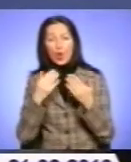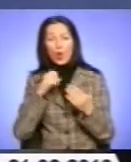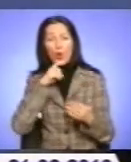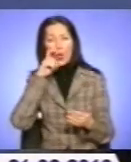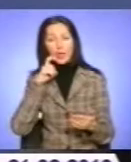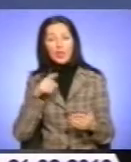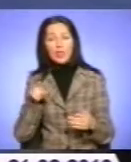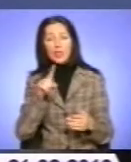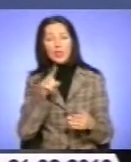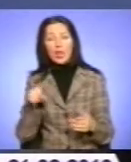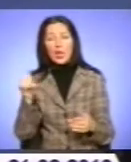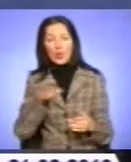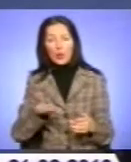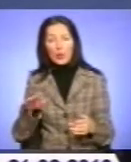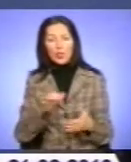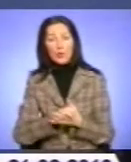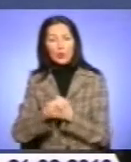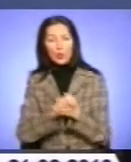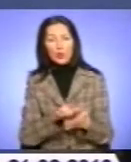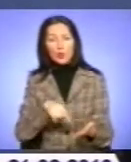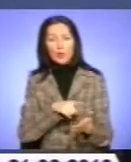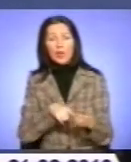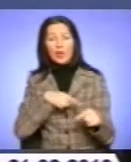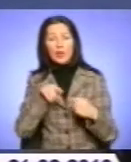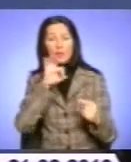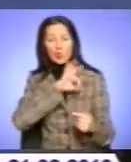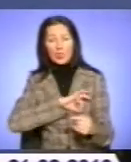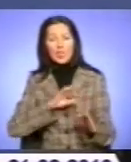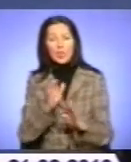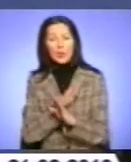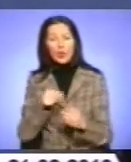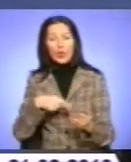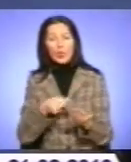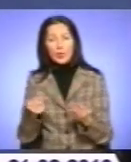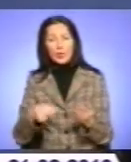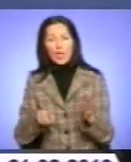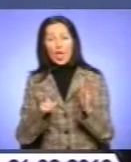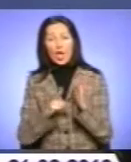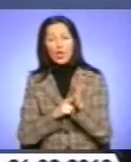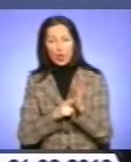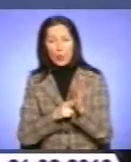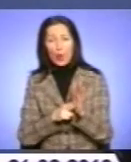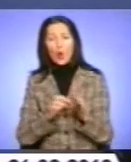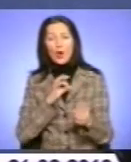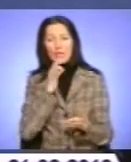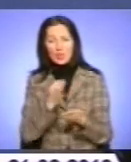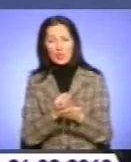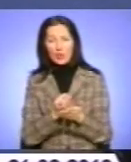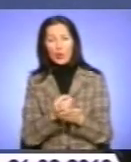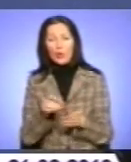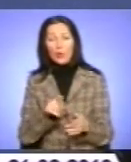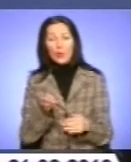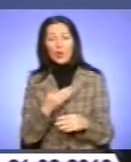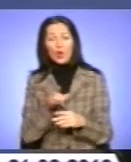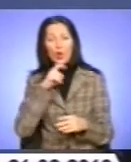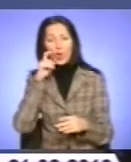питань бізнес-клімату, підписання 7-го спільного звіту про виконання меморандуму між Україною та Європейським Союзом